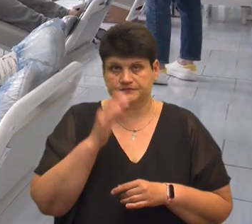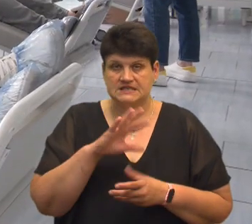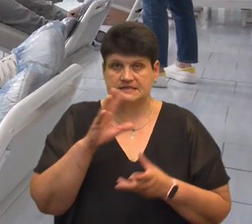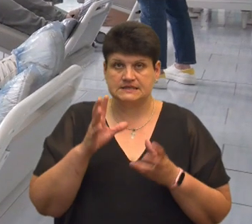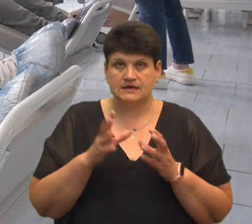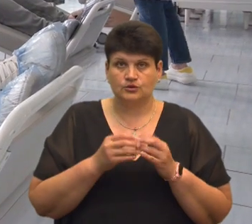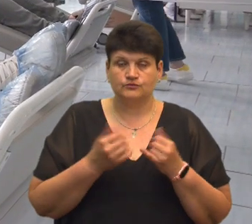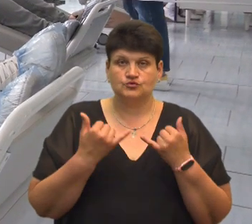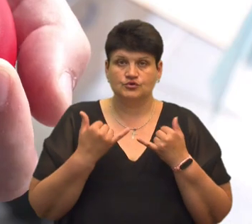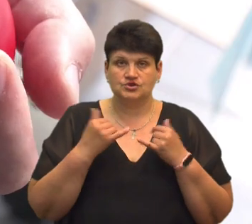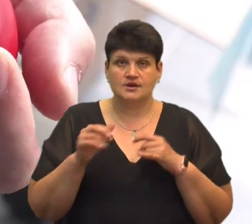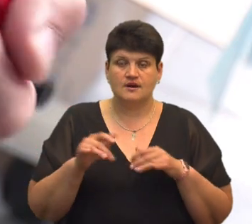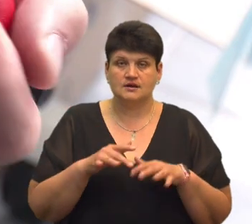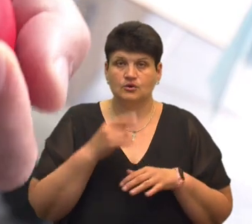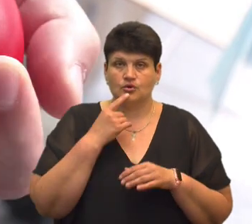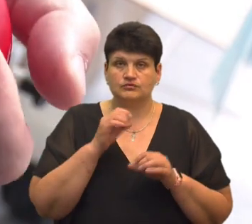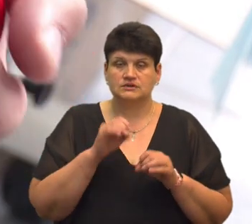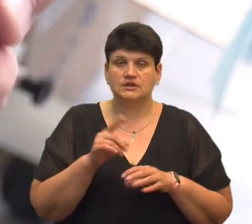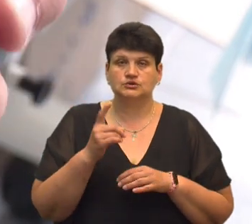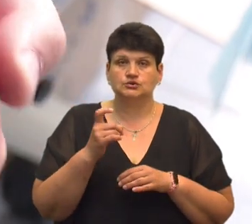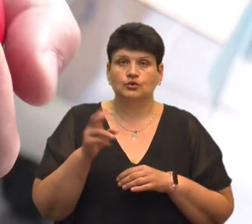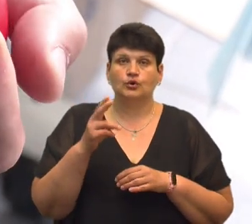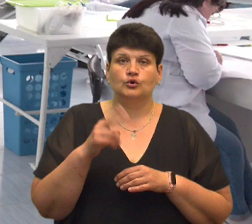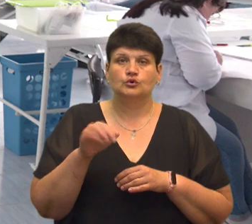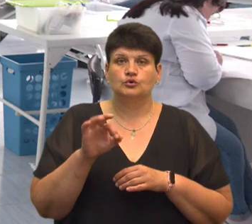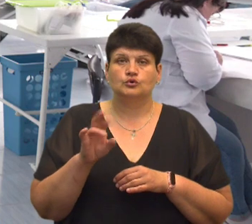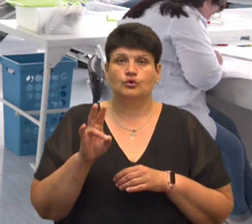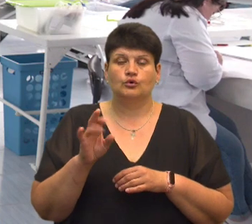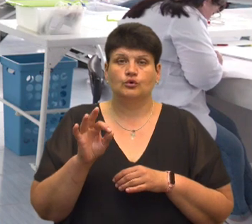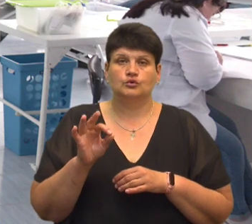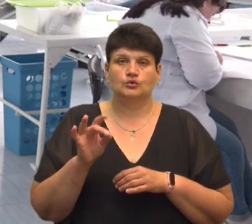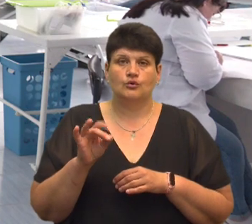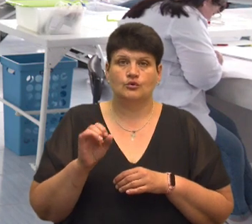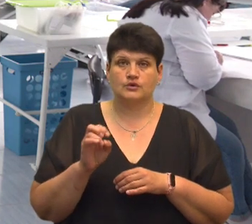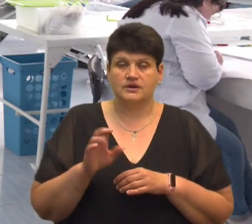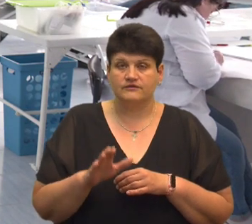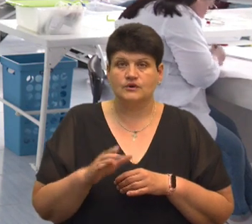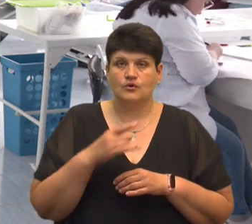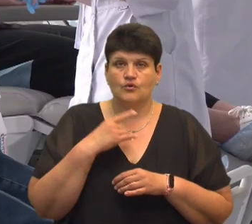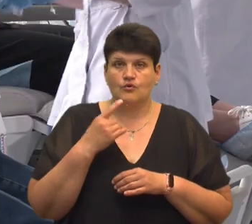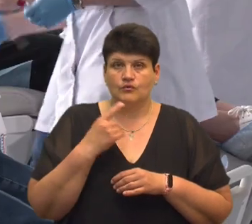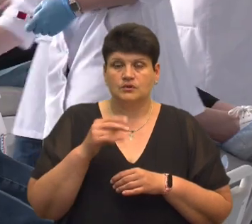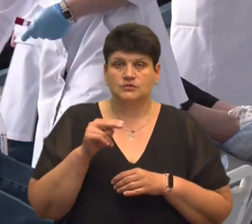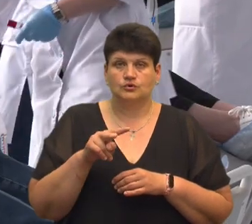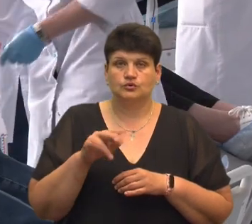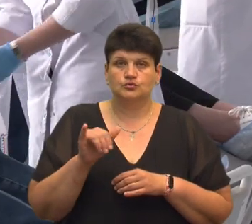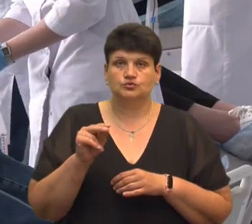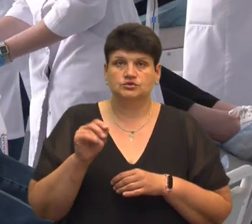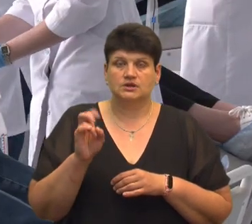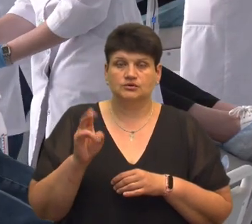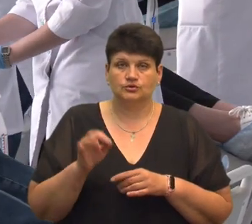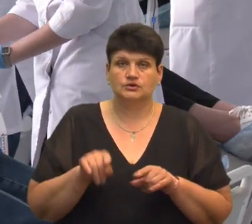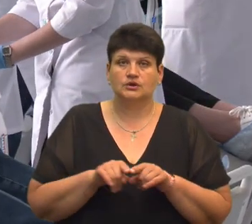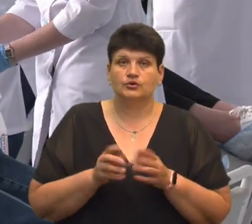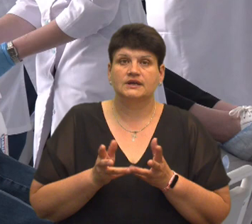час сьогоднішньої акції кров здали 100 донорів, розповідає виконувач обов'язків гендиректора обласного центру служби крові Петро Лучанко. Каже, такої кількості донорів,